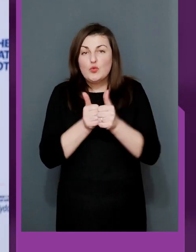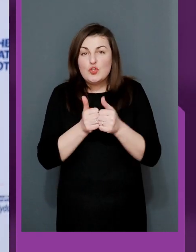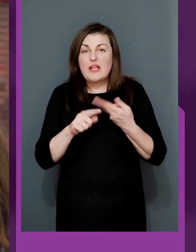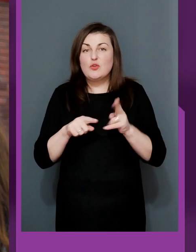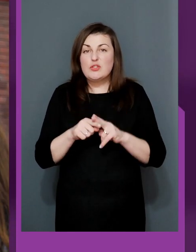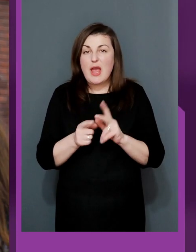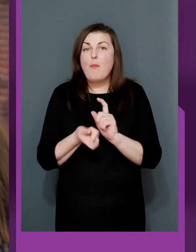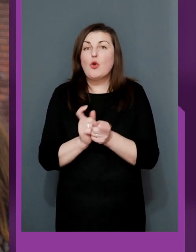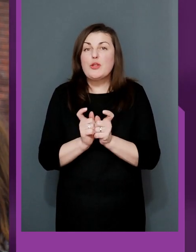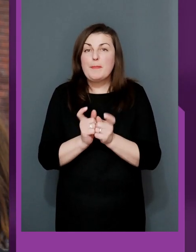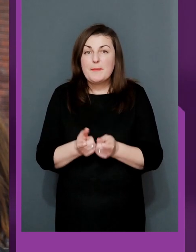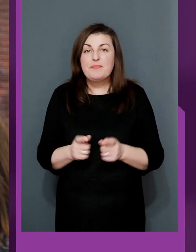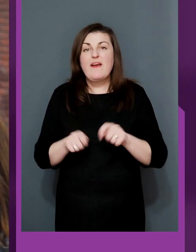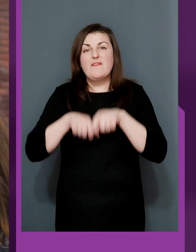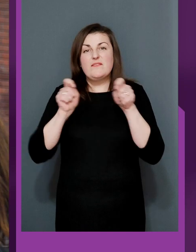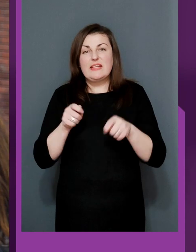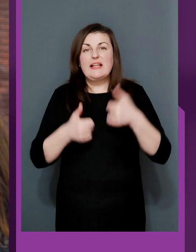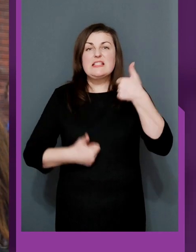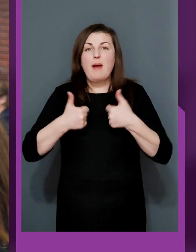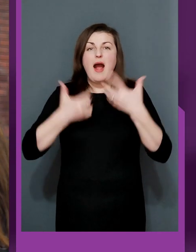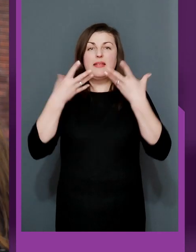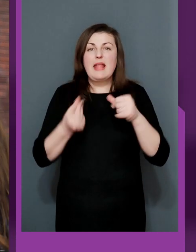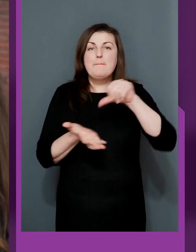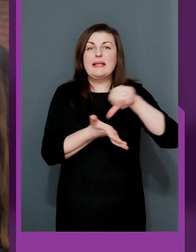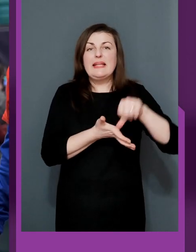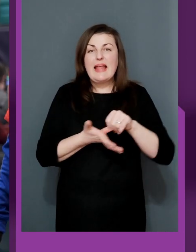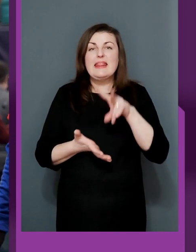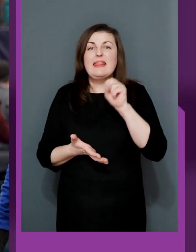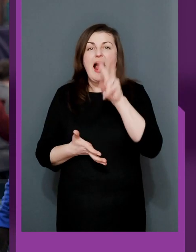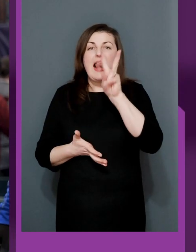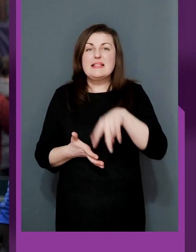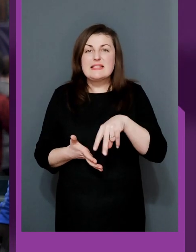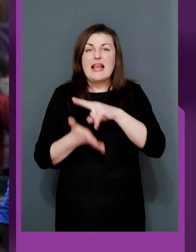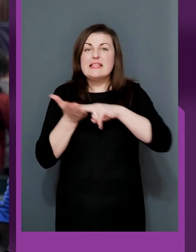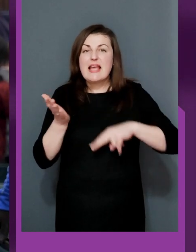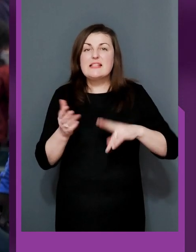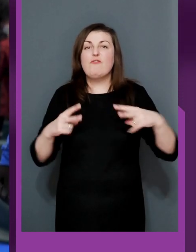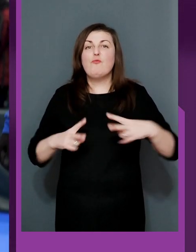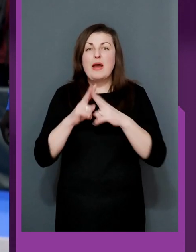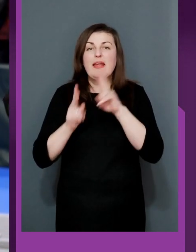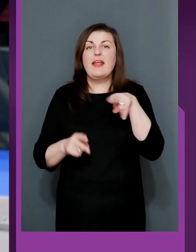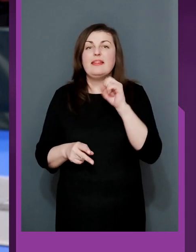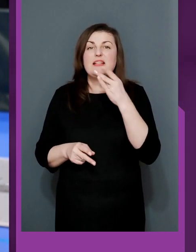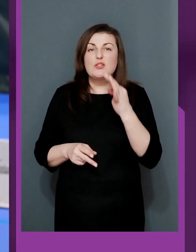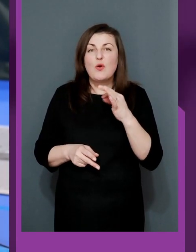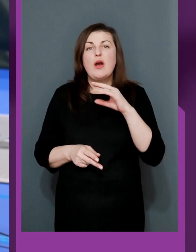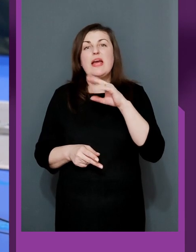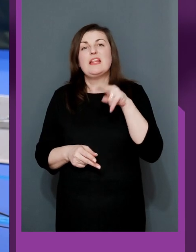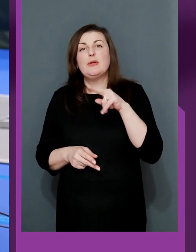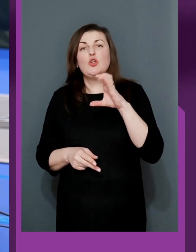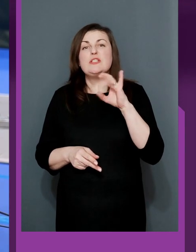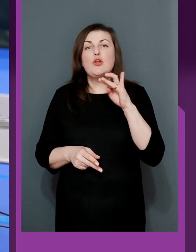цій борьбы відкрили змагальний день претенденти на ліцензії в Париж Антон Дацко та Дмитро